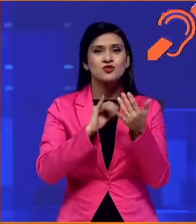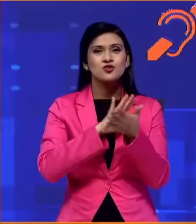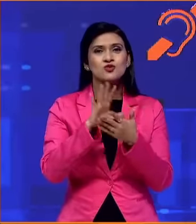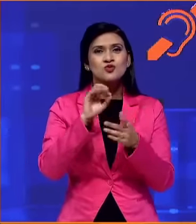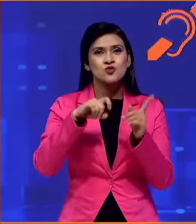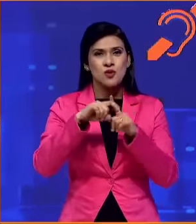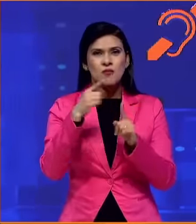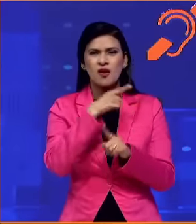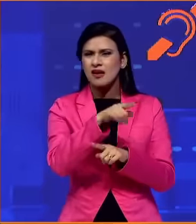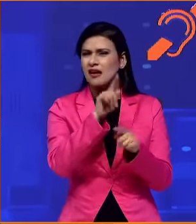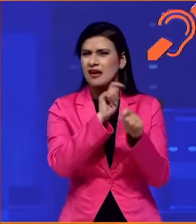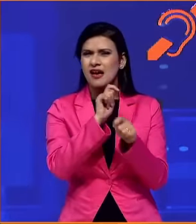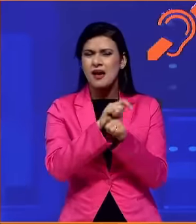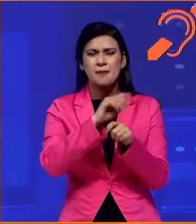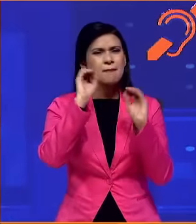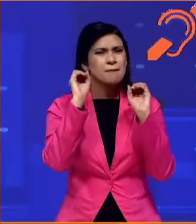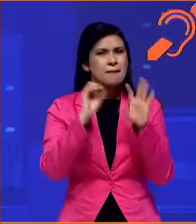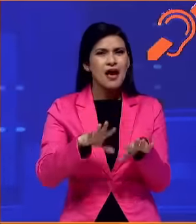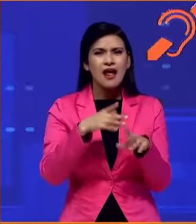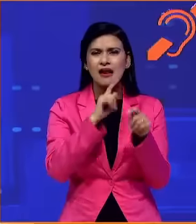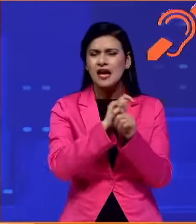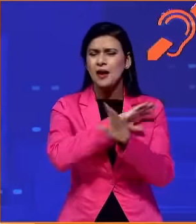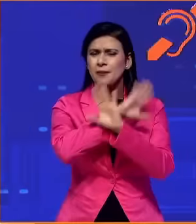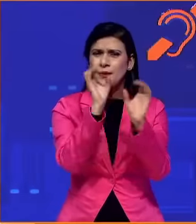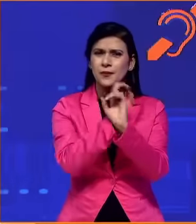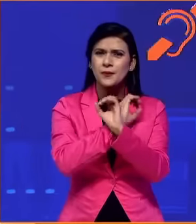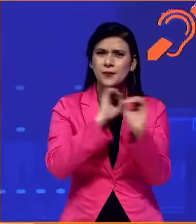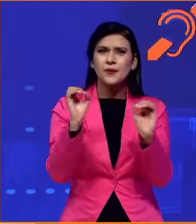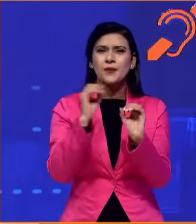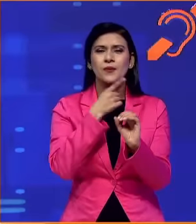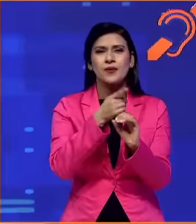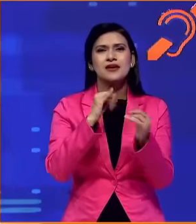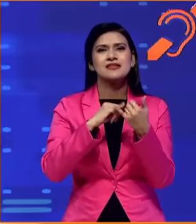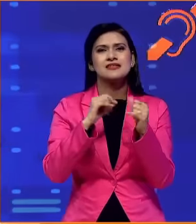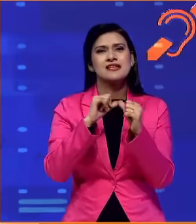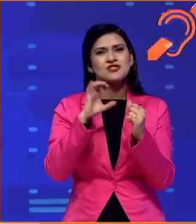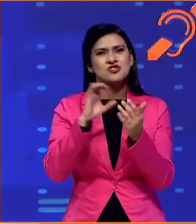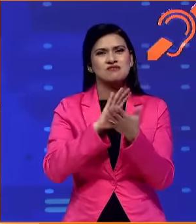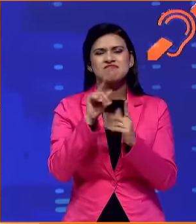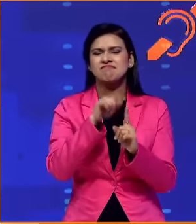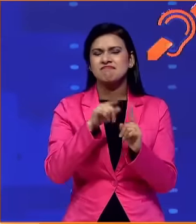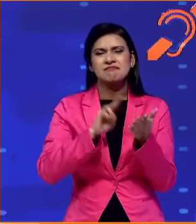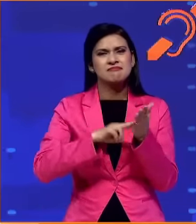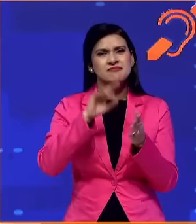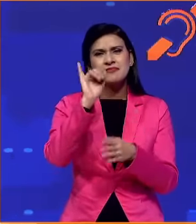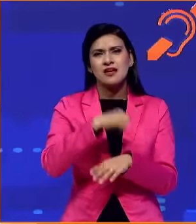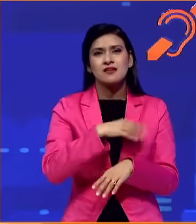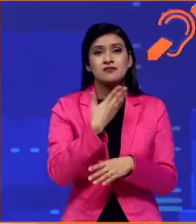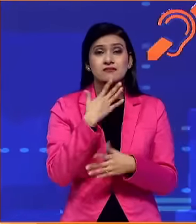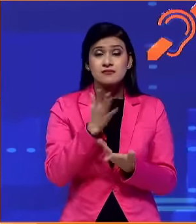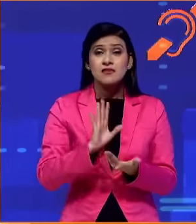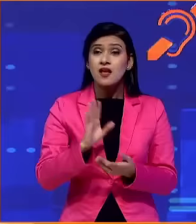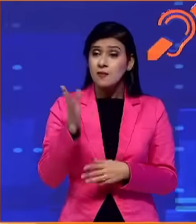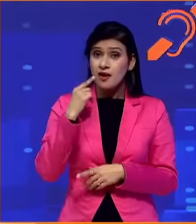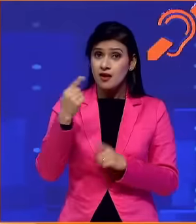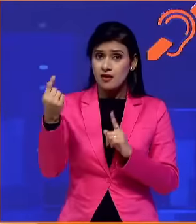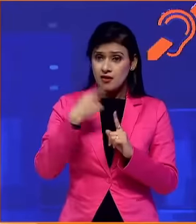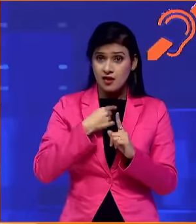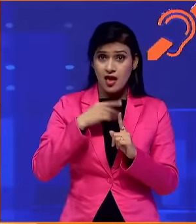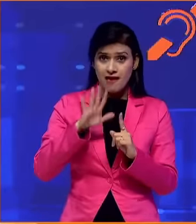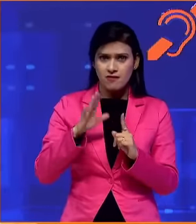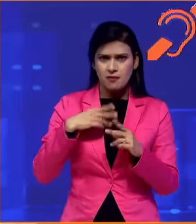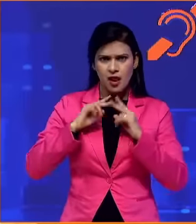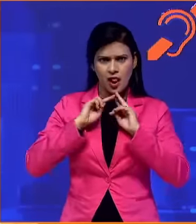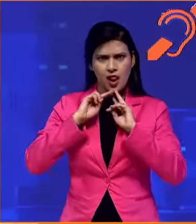अयोग्य।सचिनपायलटकोईकामनहींकरसकते। उसनेक्याकहा?आपनेयहकहाथा।लेकिनक्या आपनेध्यानदियाकिमैंनेकुछ